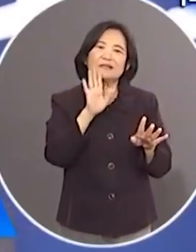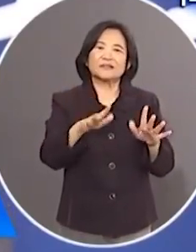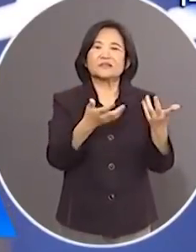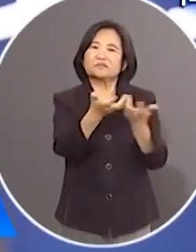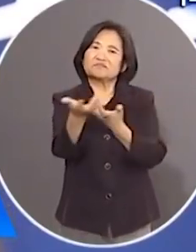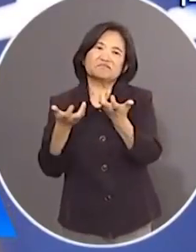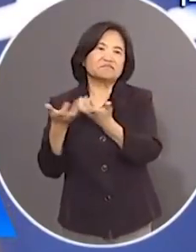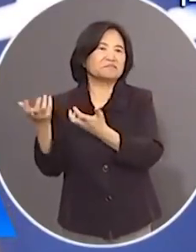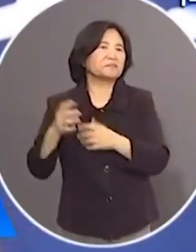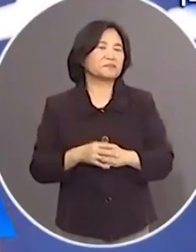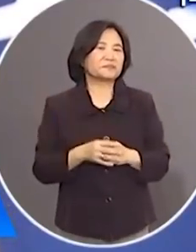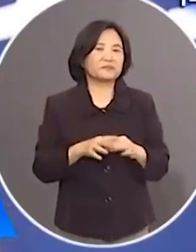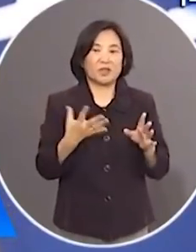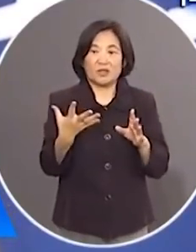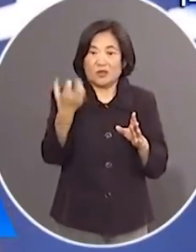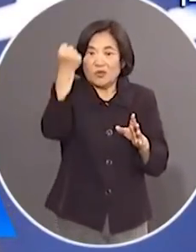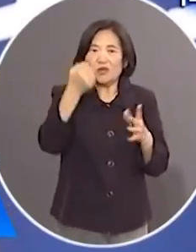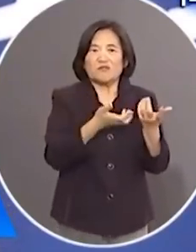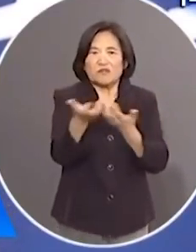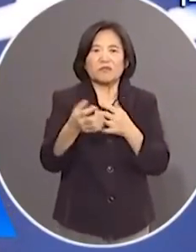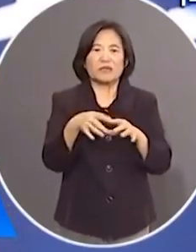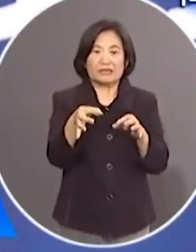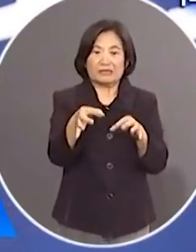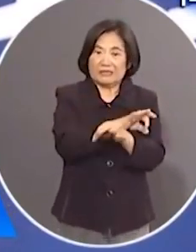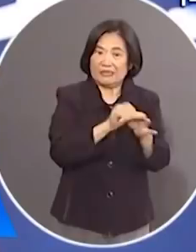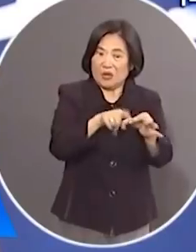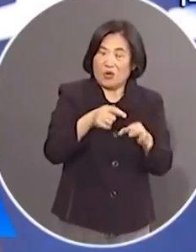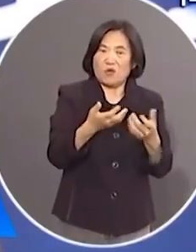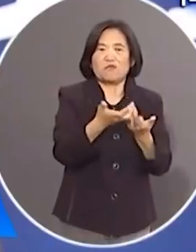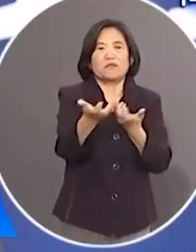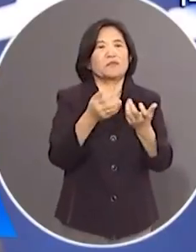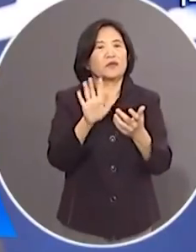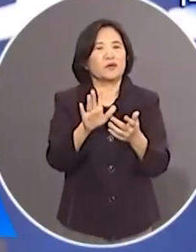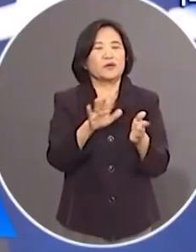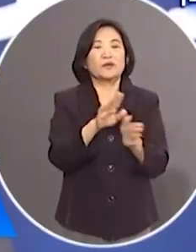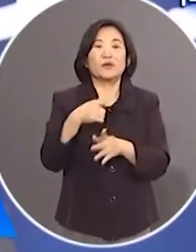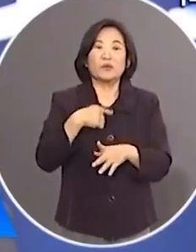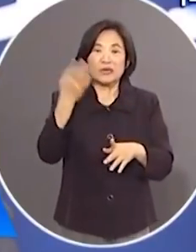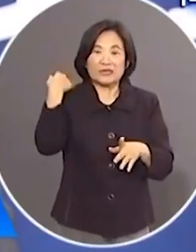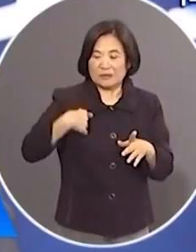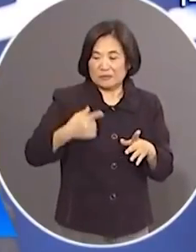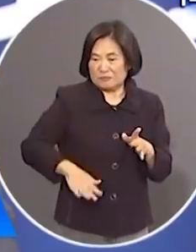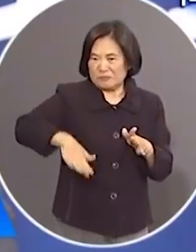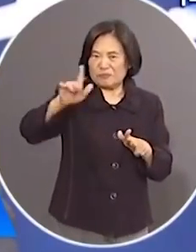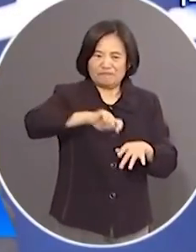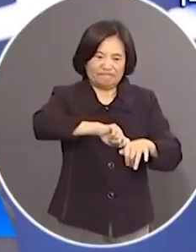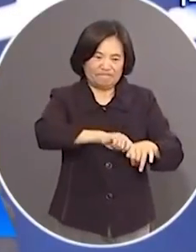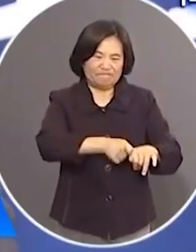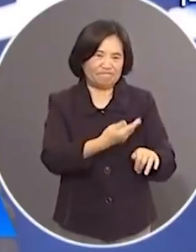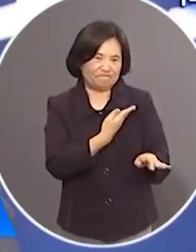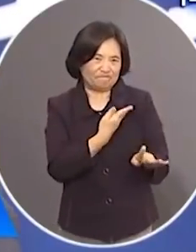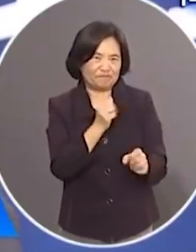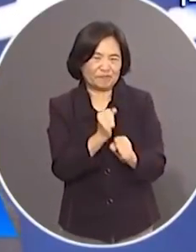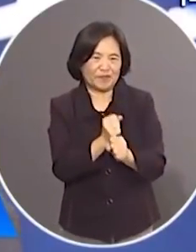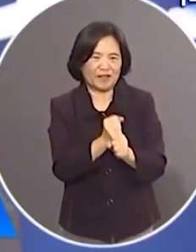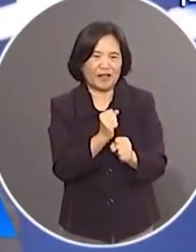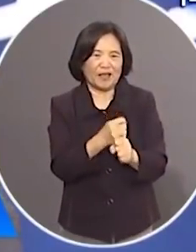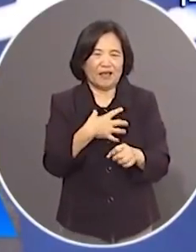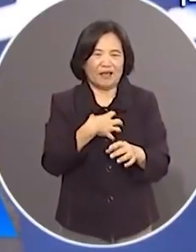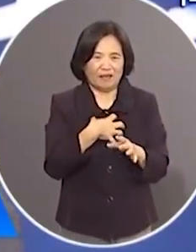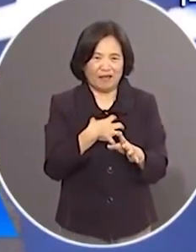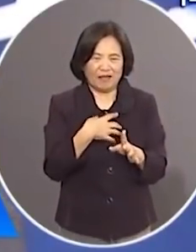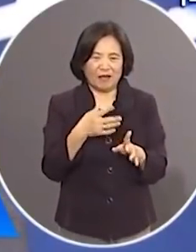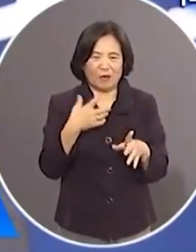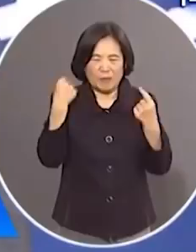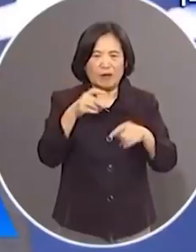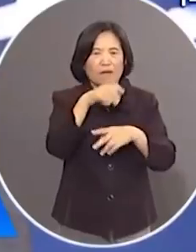经济的分配，也有权力的分配。我黑手出身，白手起家，知道从无到有需要